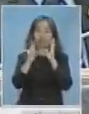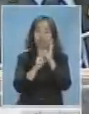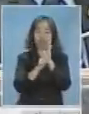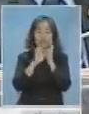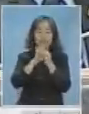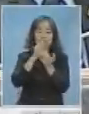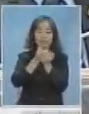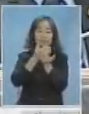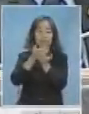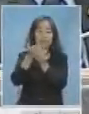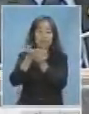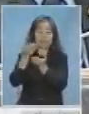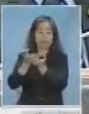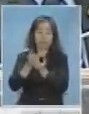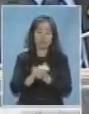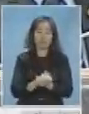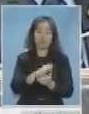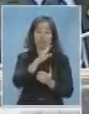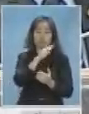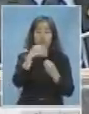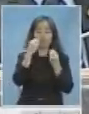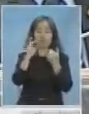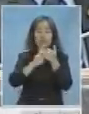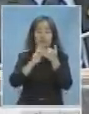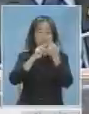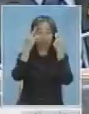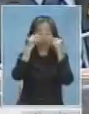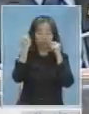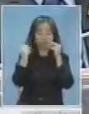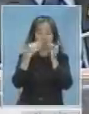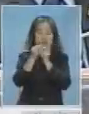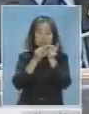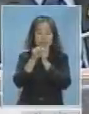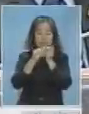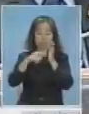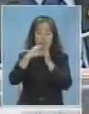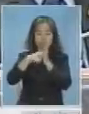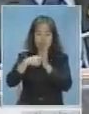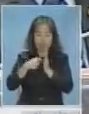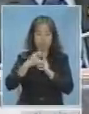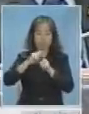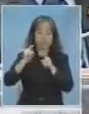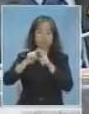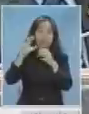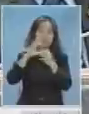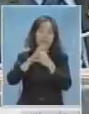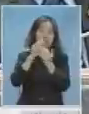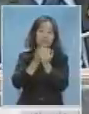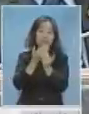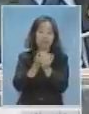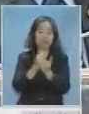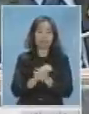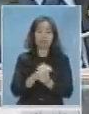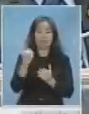างด้านการคลังครับท่านรองนายกอธิบายเหตุผลเยอะแยะมากมายเกี่ยวกับเรื่องการกู้เงินนะครับท่